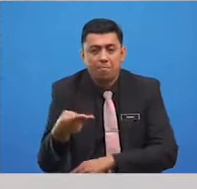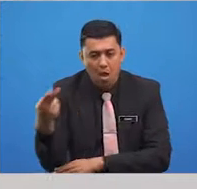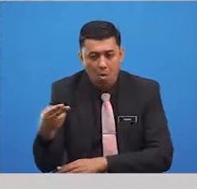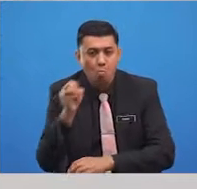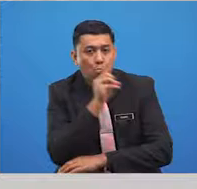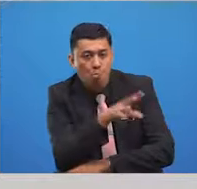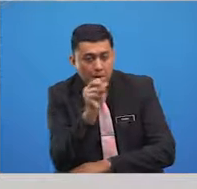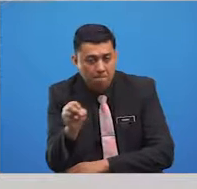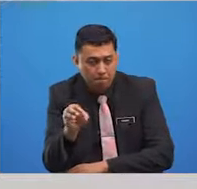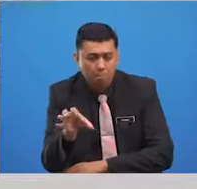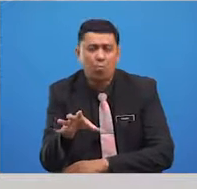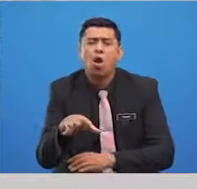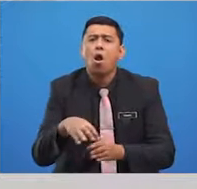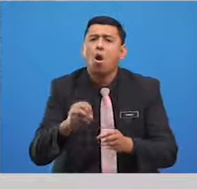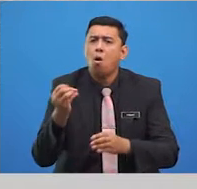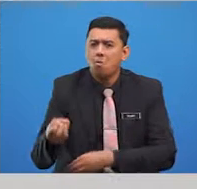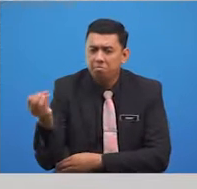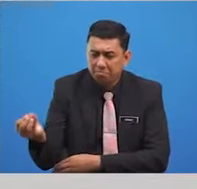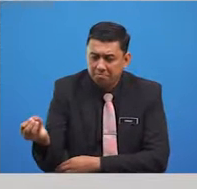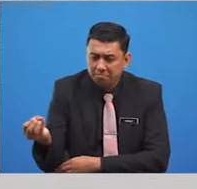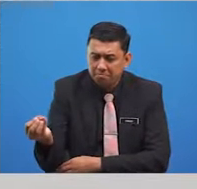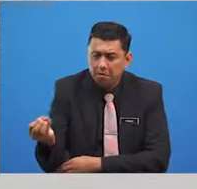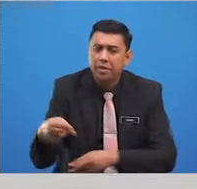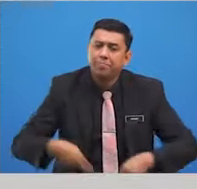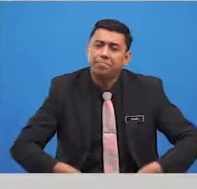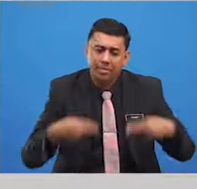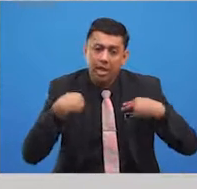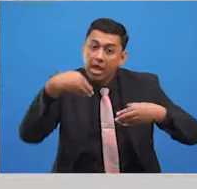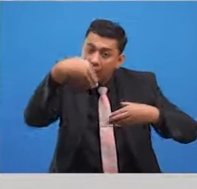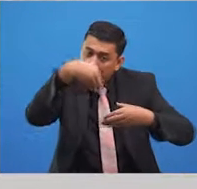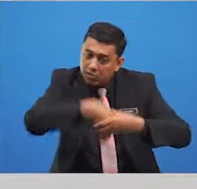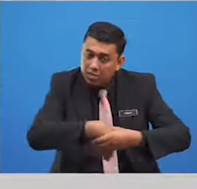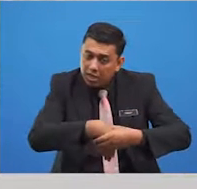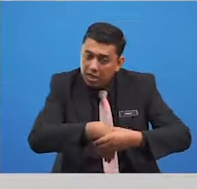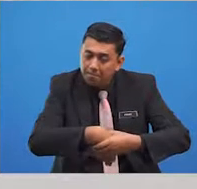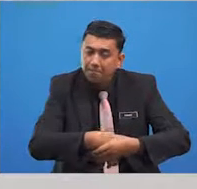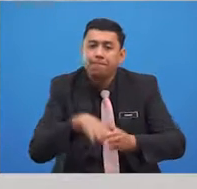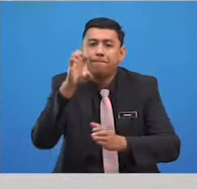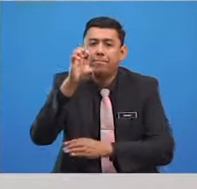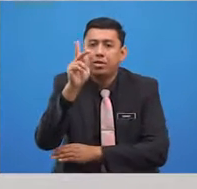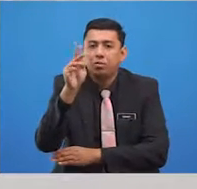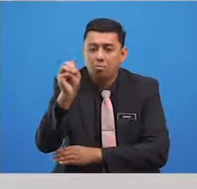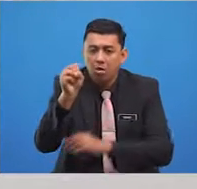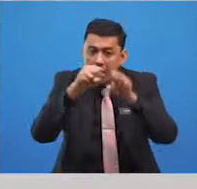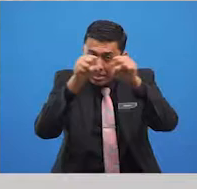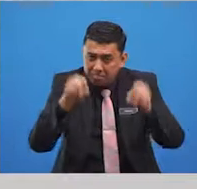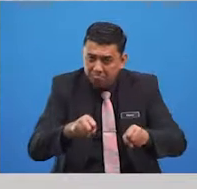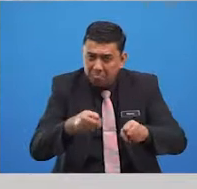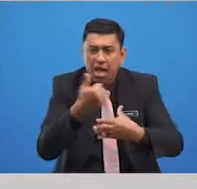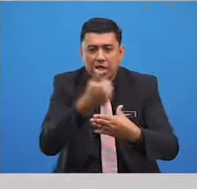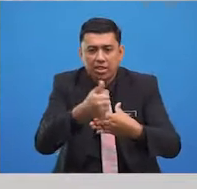buangan organisma hidup yang terdapat di dalam sesuatu ekosistem atau kawasan.